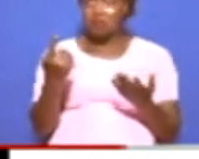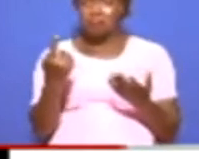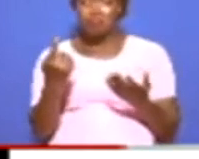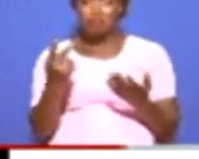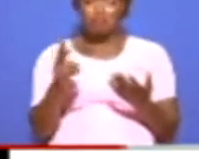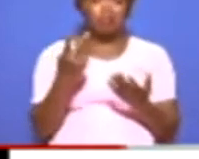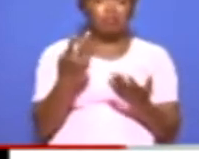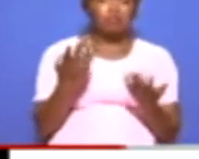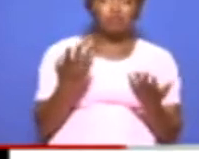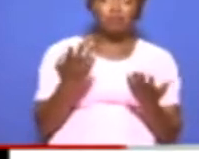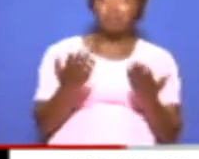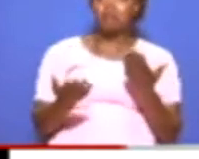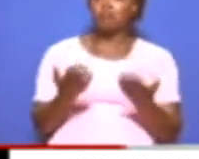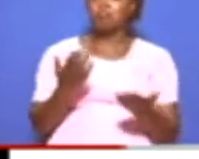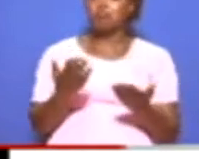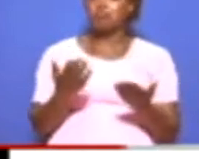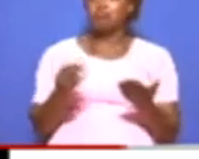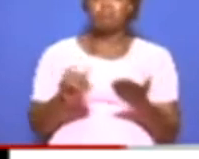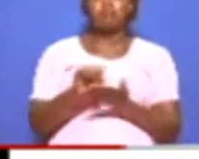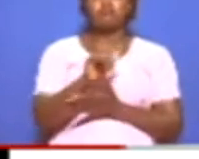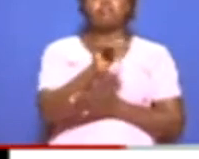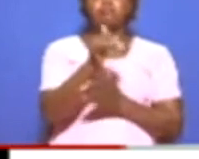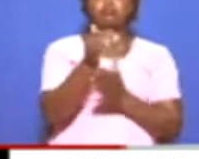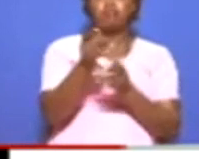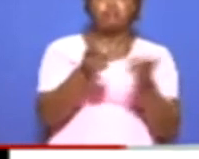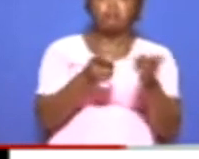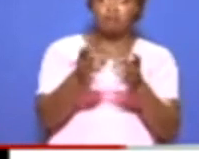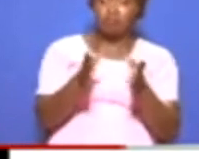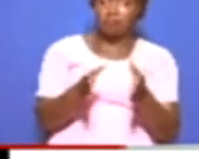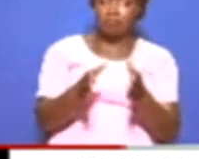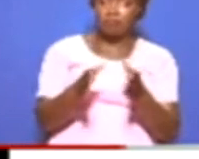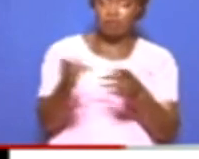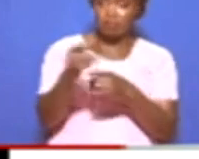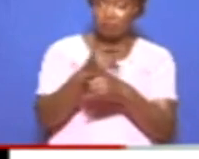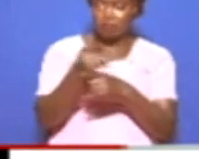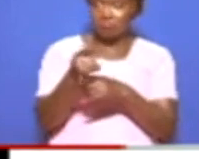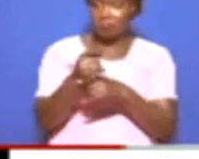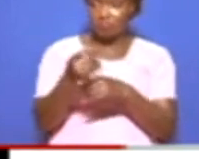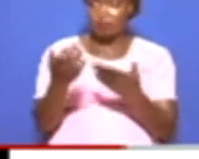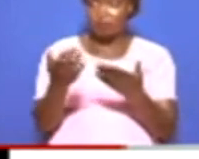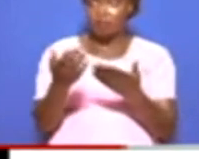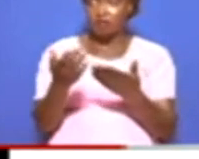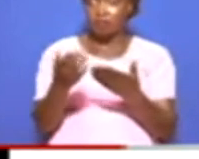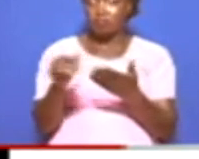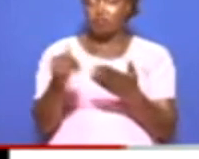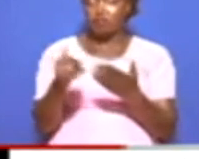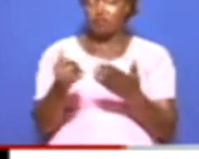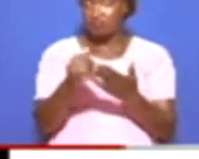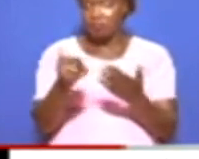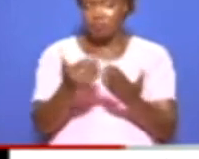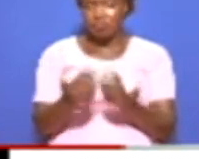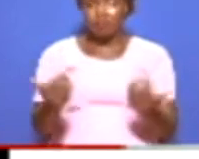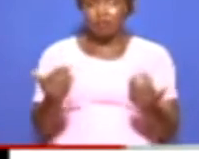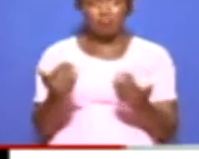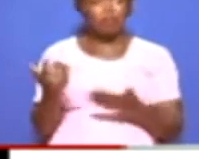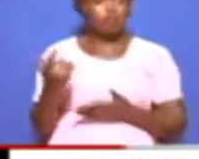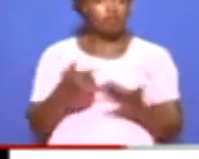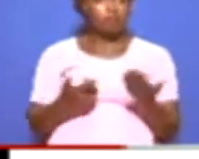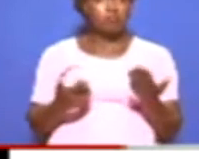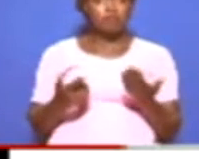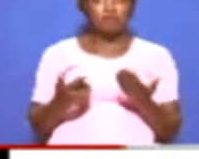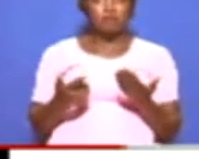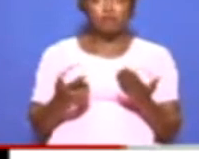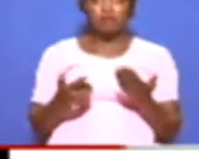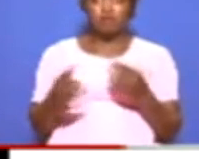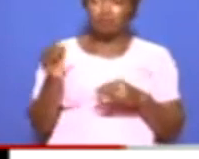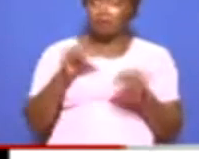pengine mtu rubani yuko katika mafunzo ama masuala kama hayo. Pengine ni vitu gani pengine huchangia